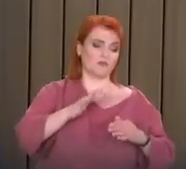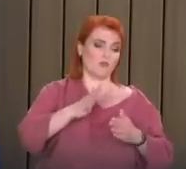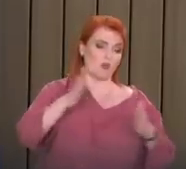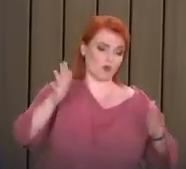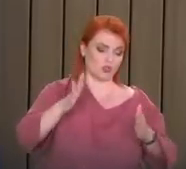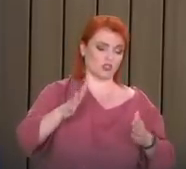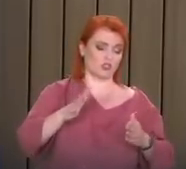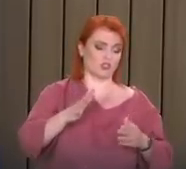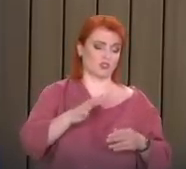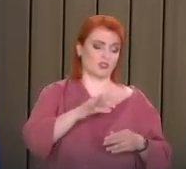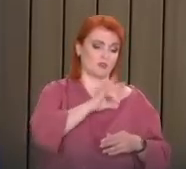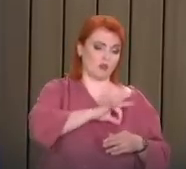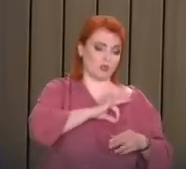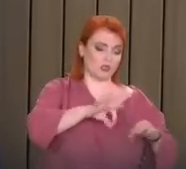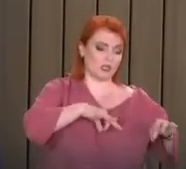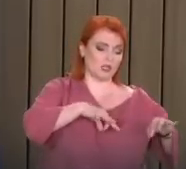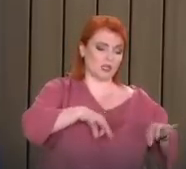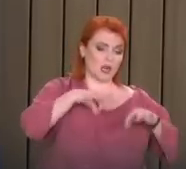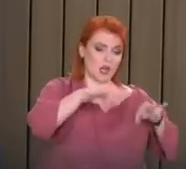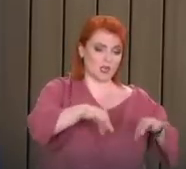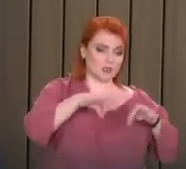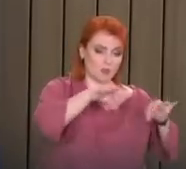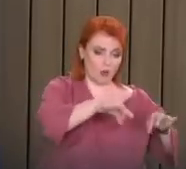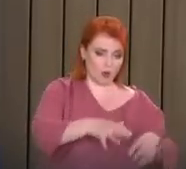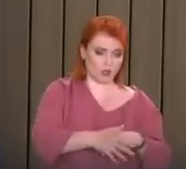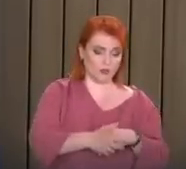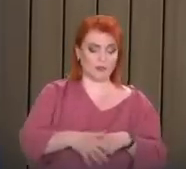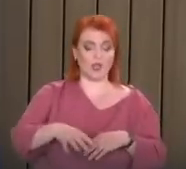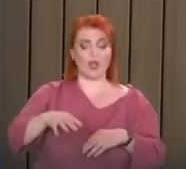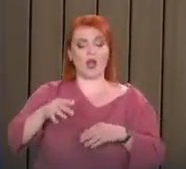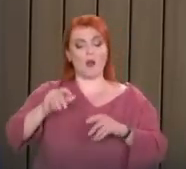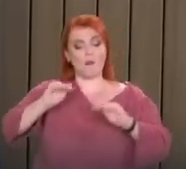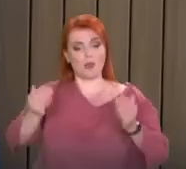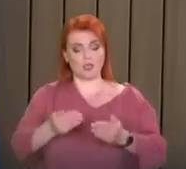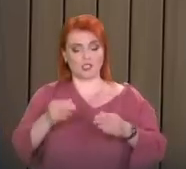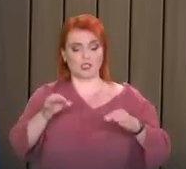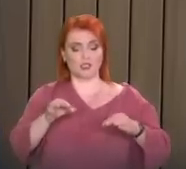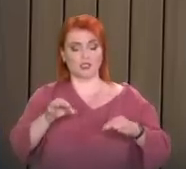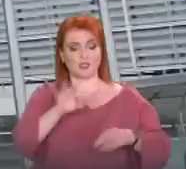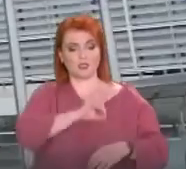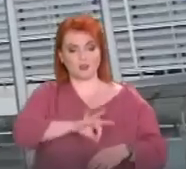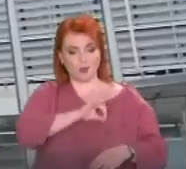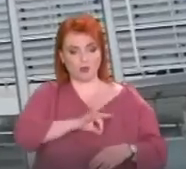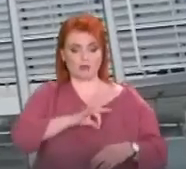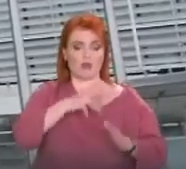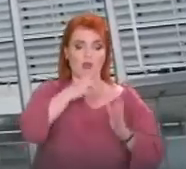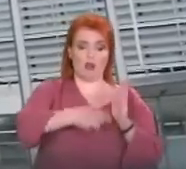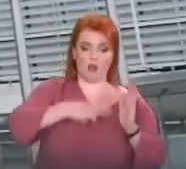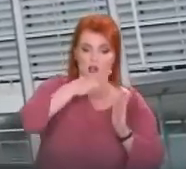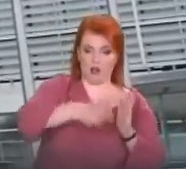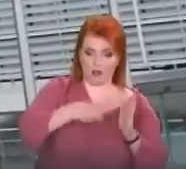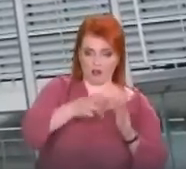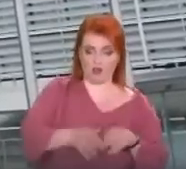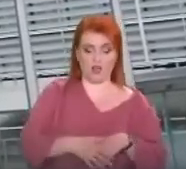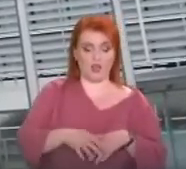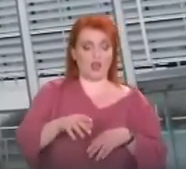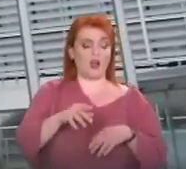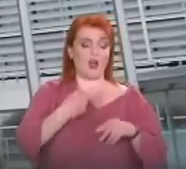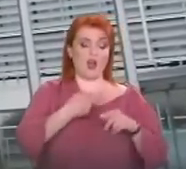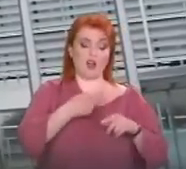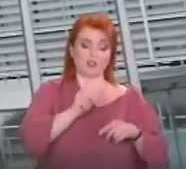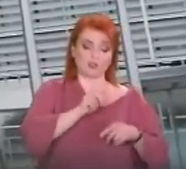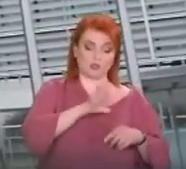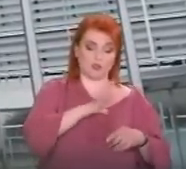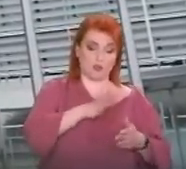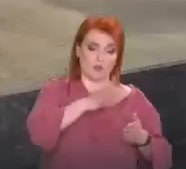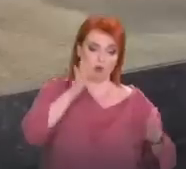celelalte 65% ne-au afectat infrastructura rutieră și mediul înconjurător. În acest sens, am accesat un grant de